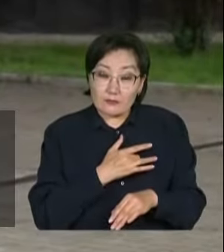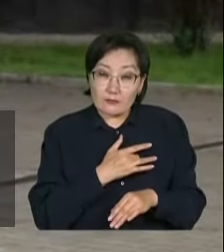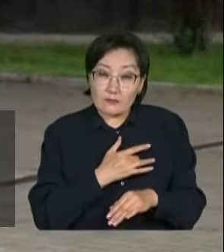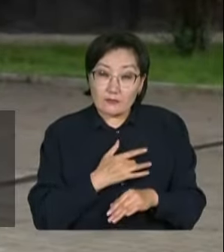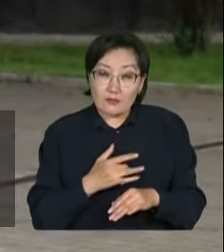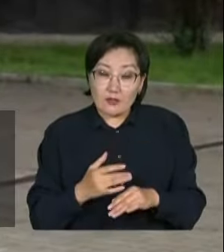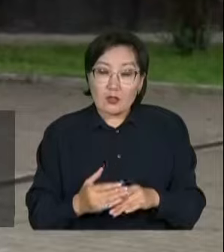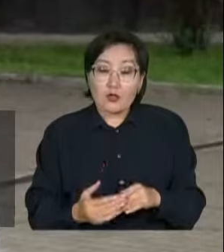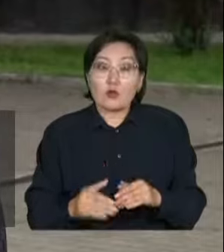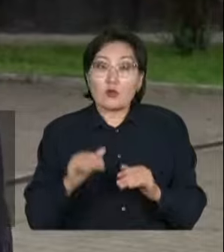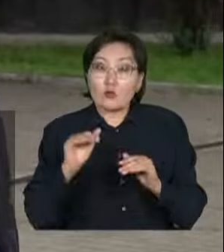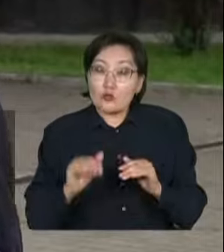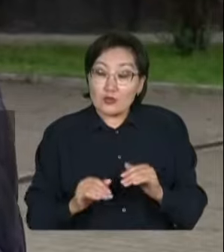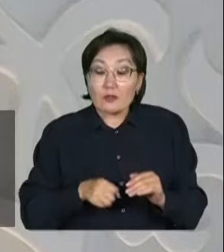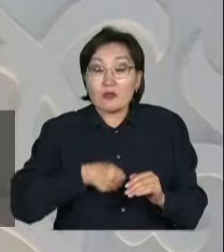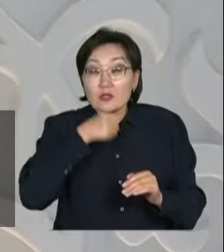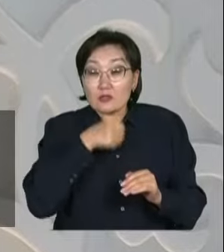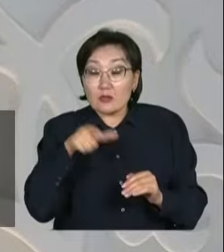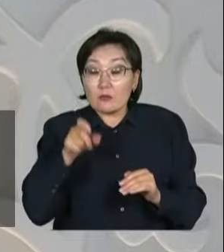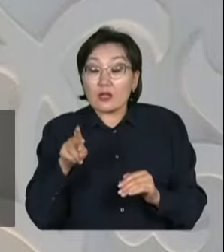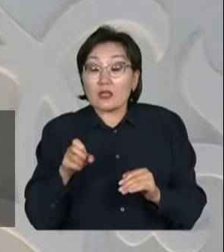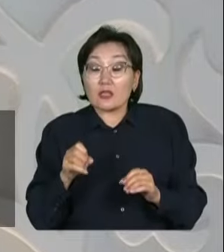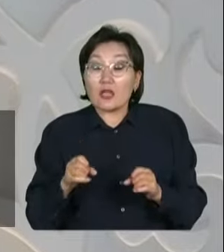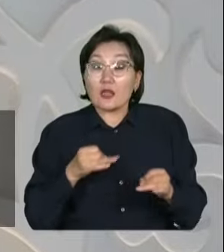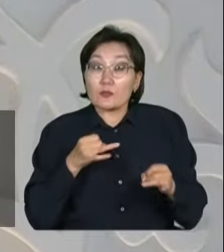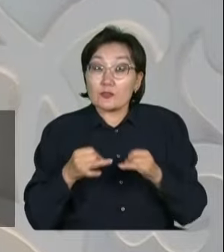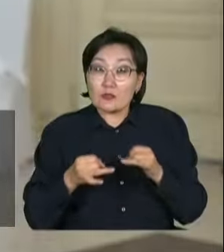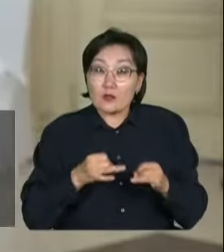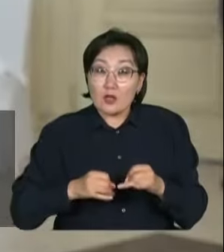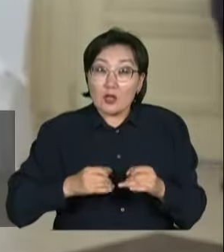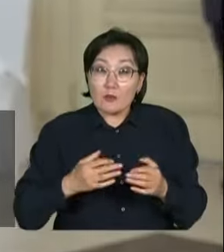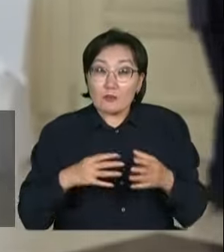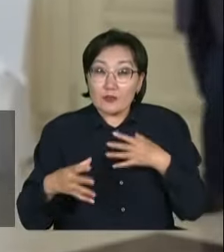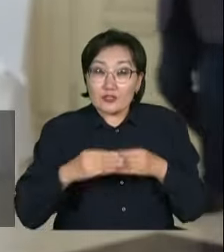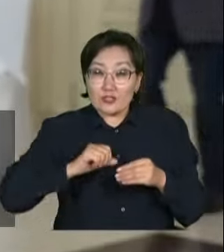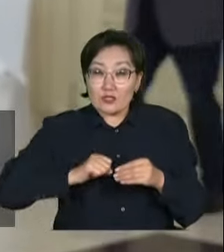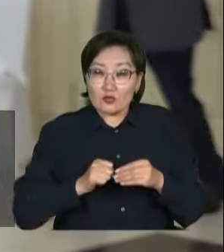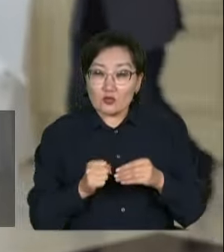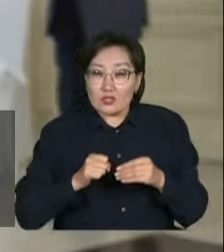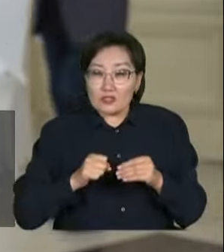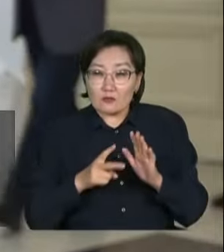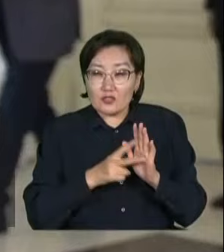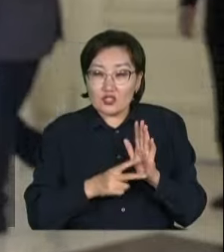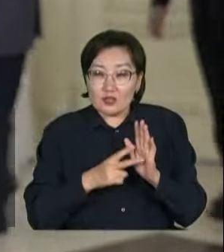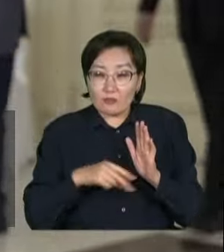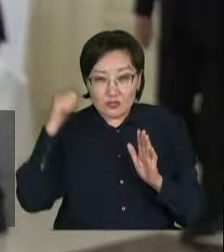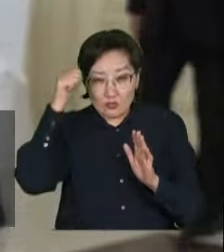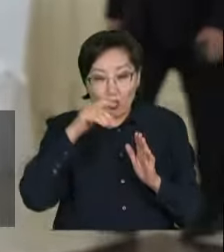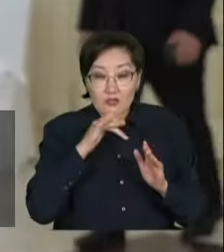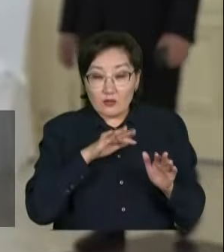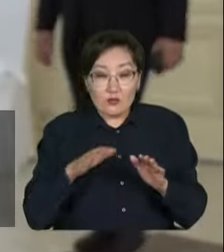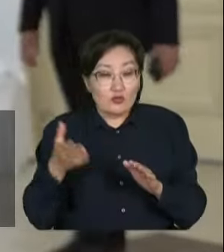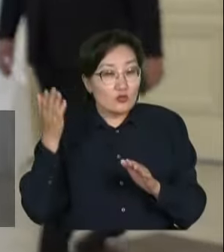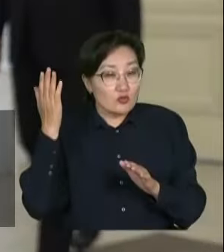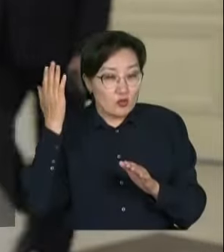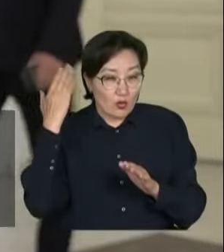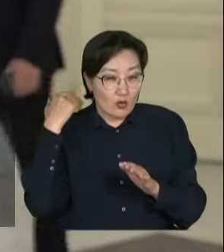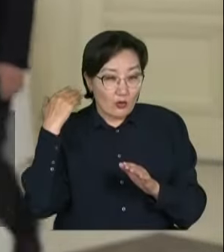үлкенмен кішіменен қалай сөйлесу. Достас кеткеніме 70 жыл болды мен. Сонау